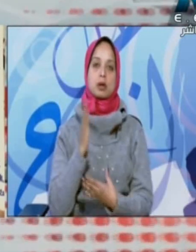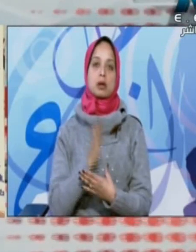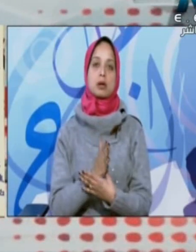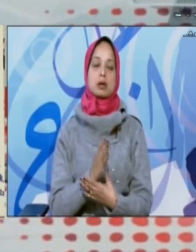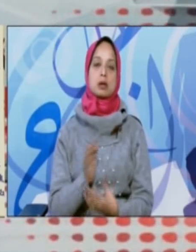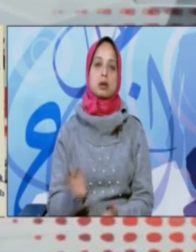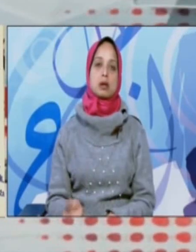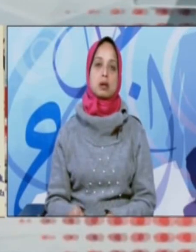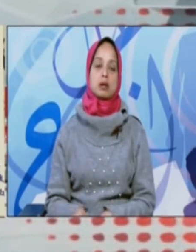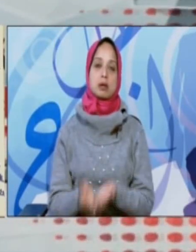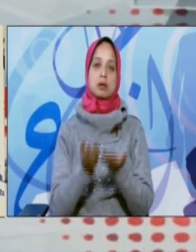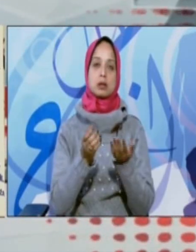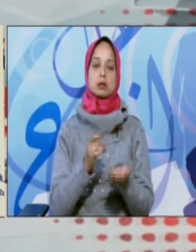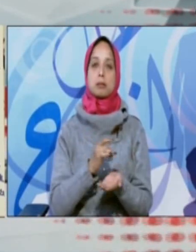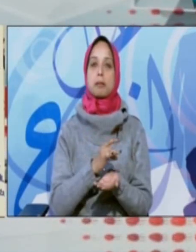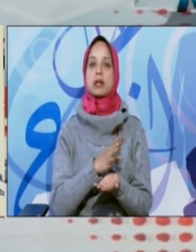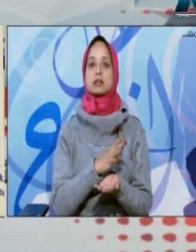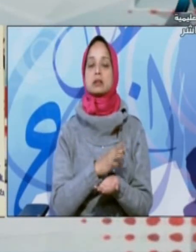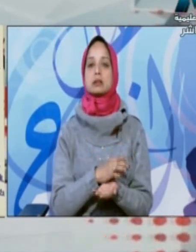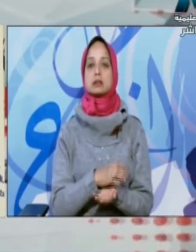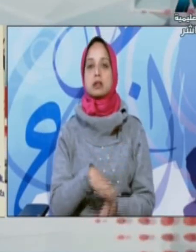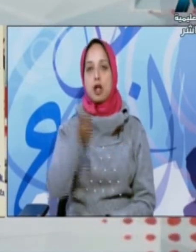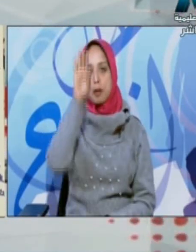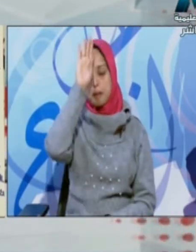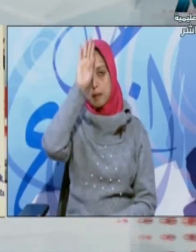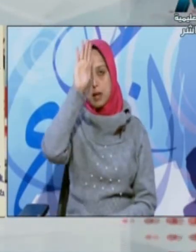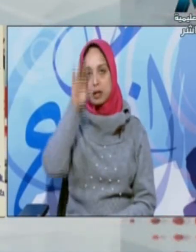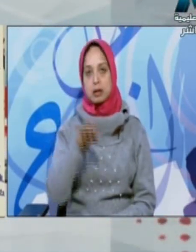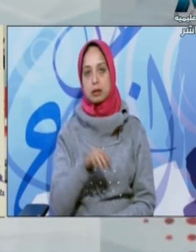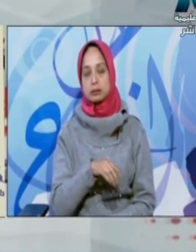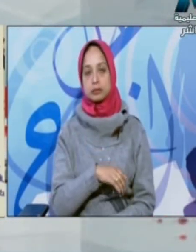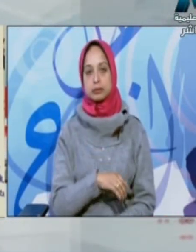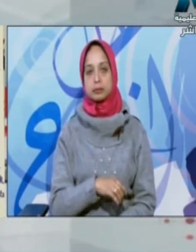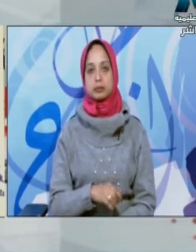إقالة الملك وزارة